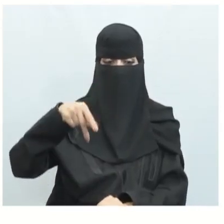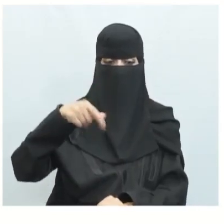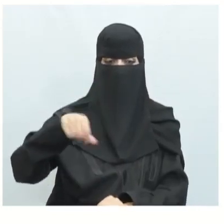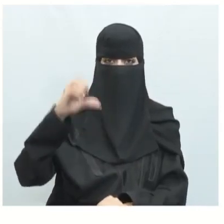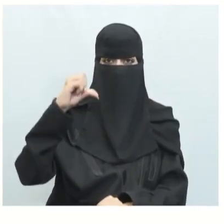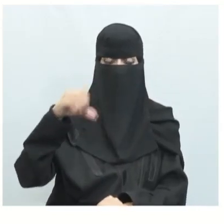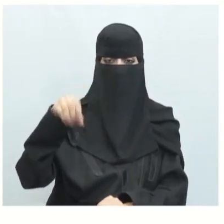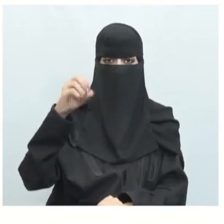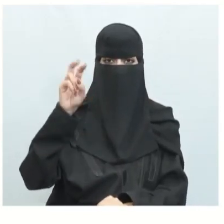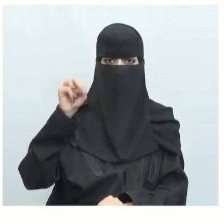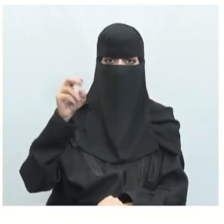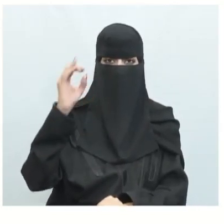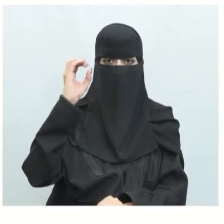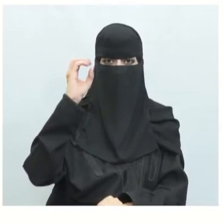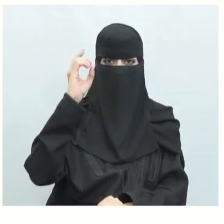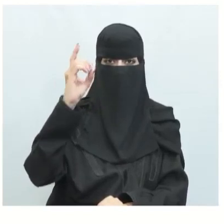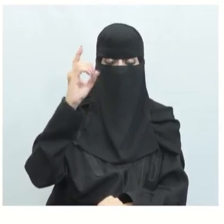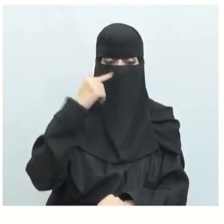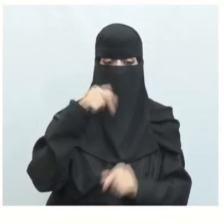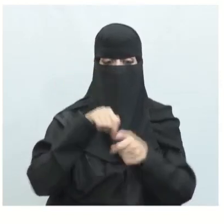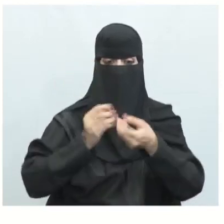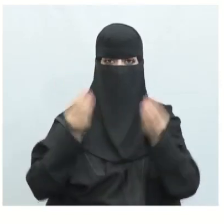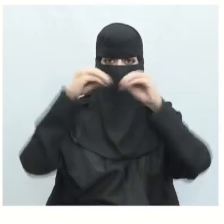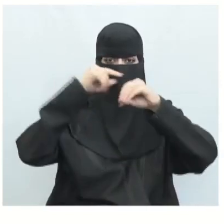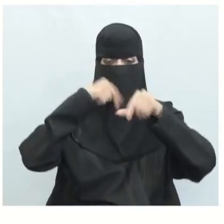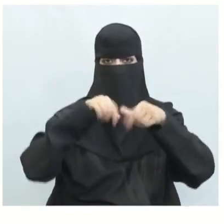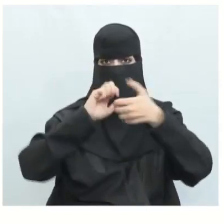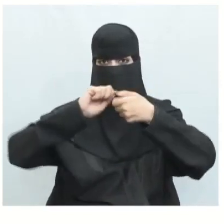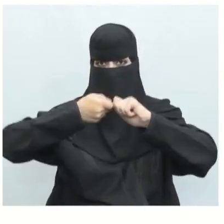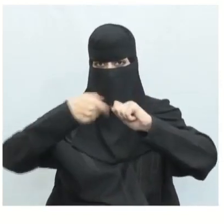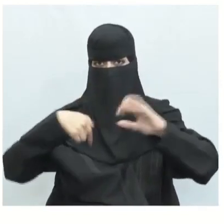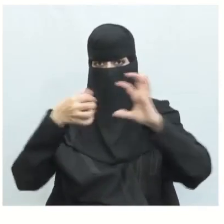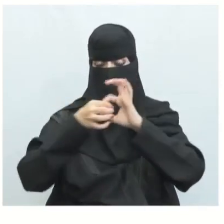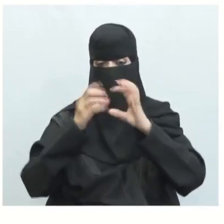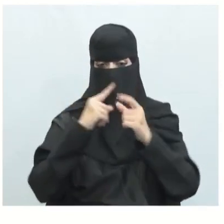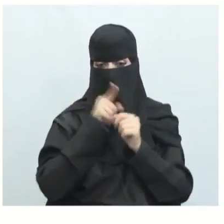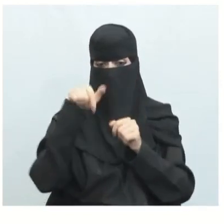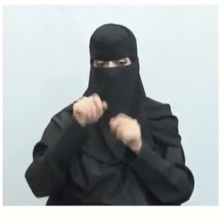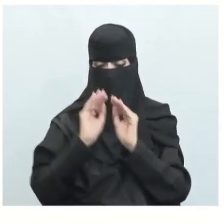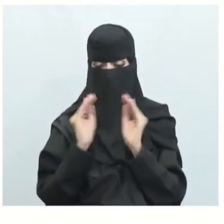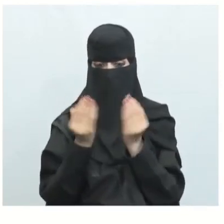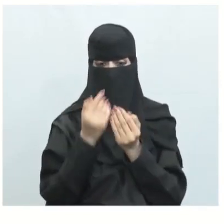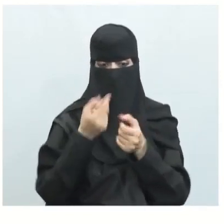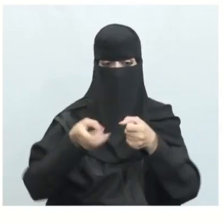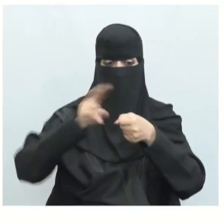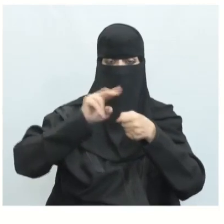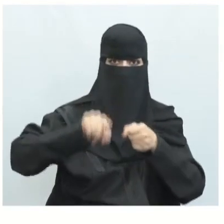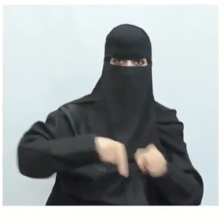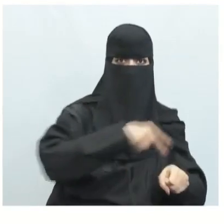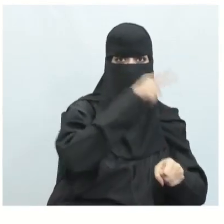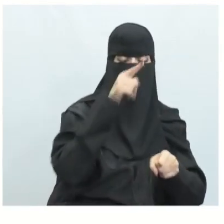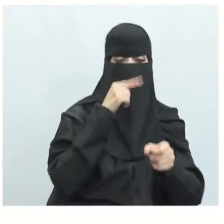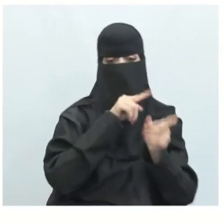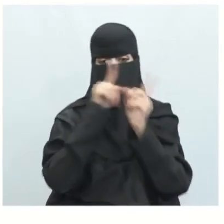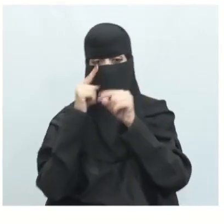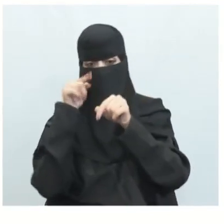اضافه العقد لدينا هنا العقده مع ارتباطها بهذه الحواف ريتيرن للعوده